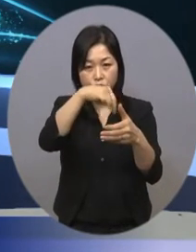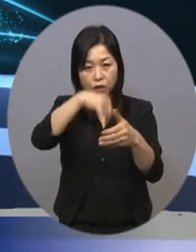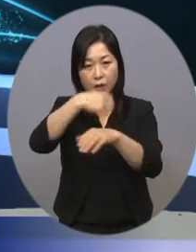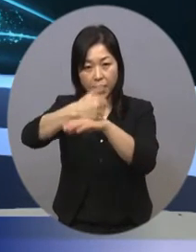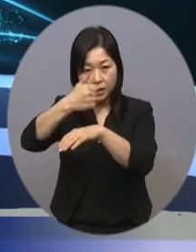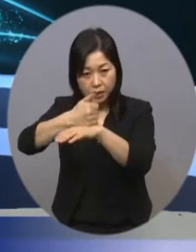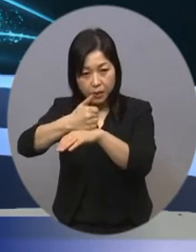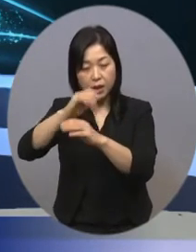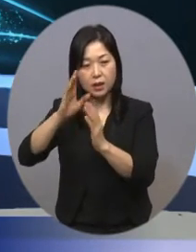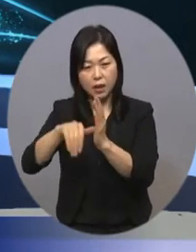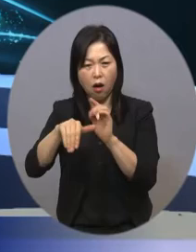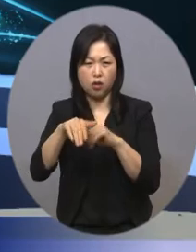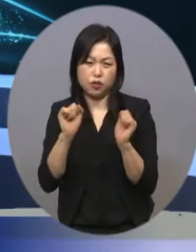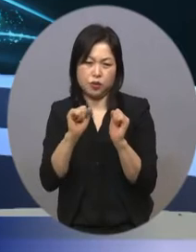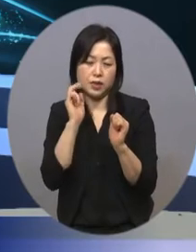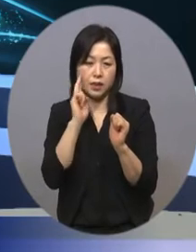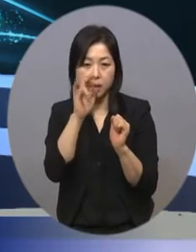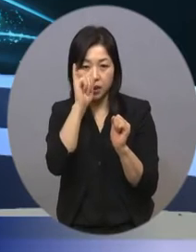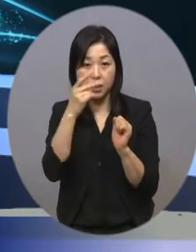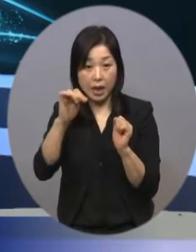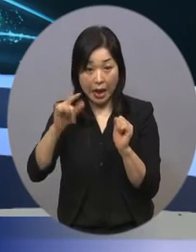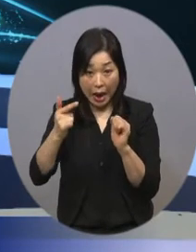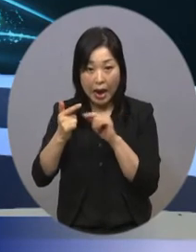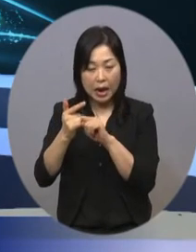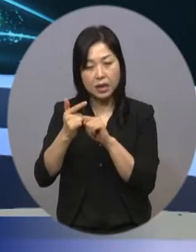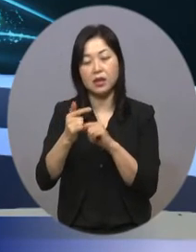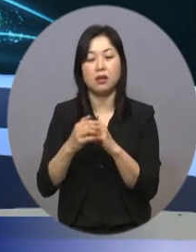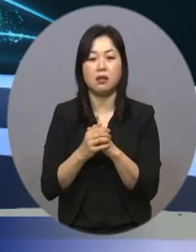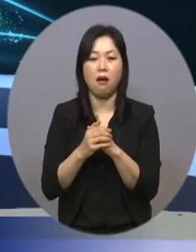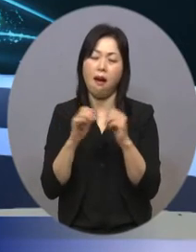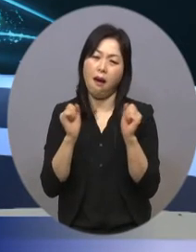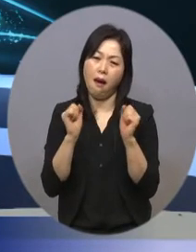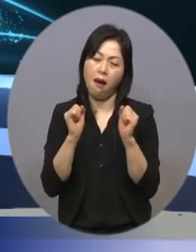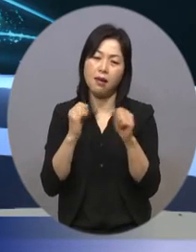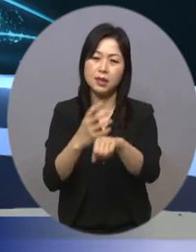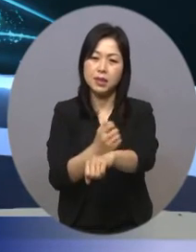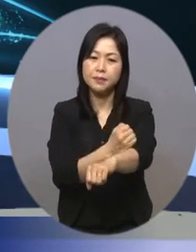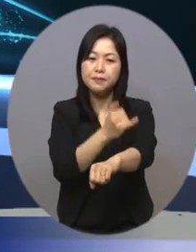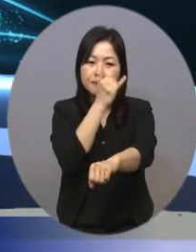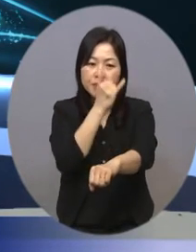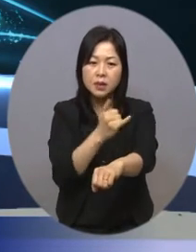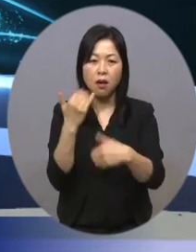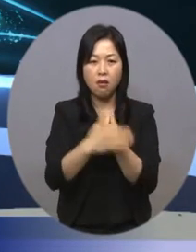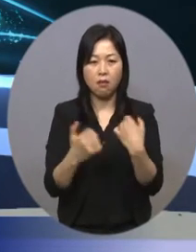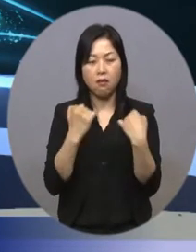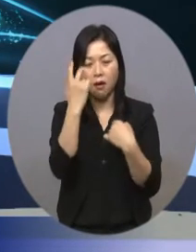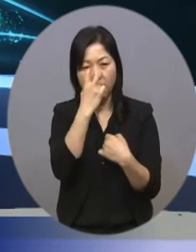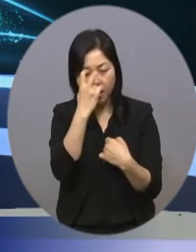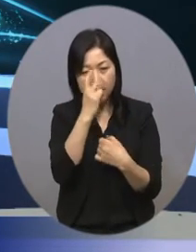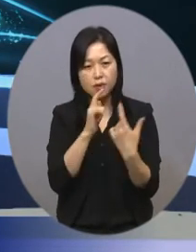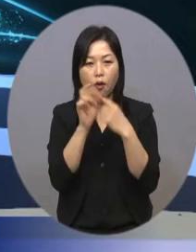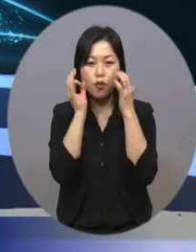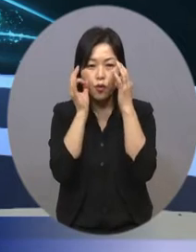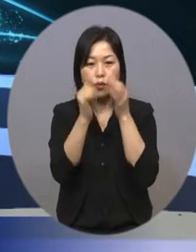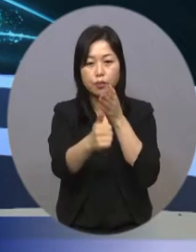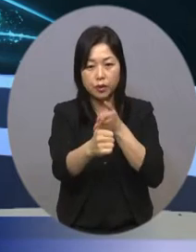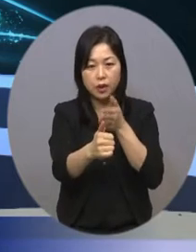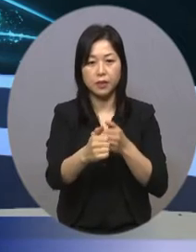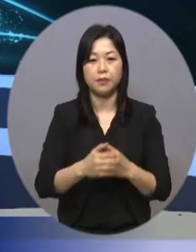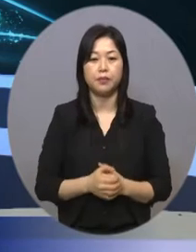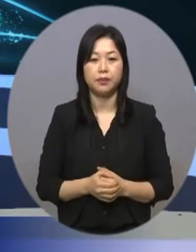겨울절기인 큰 추위가 오는 대한을 앞두고 강추위도 더해진 상황이기 때문에 건강관리에 더욱